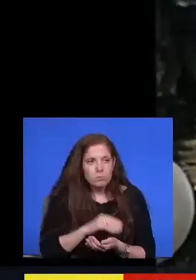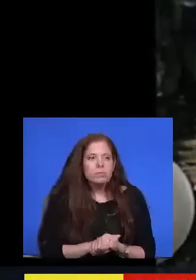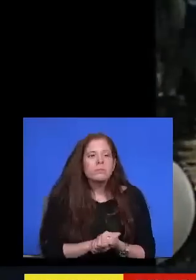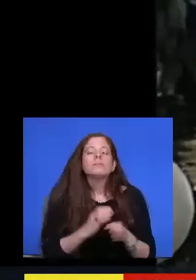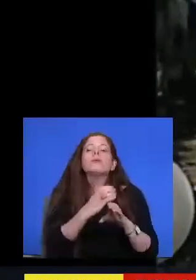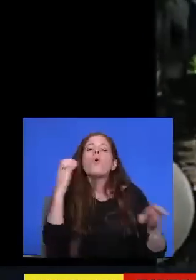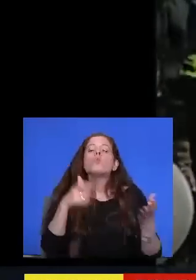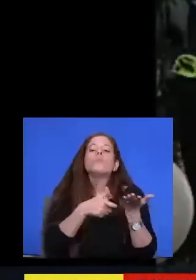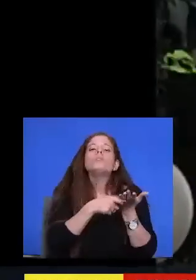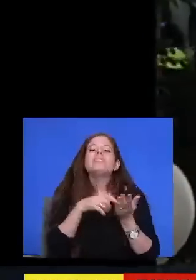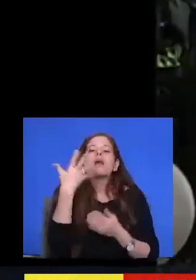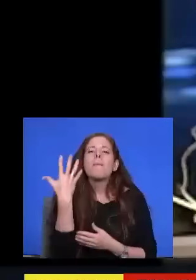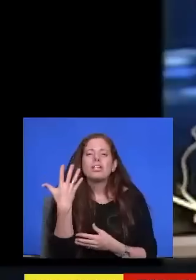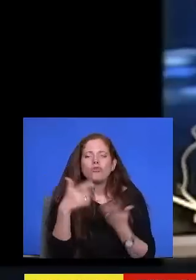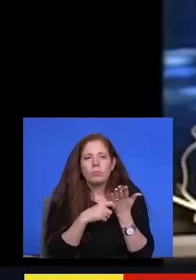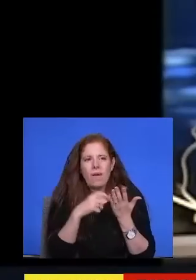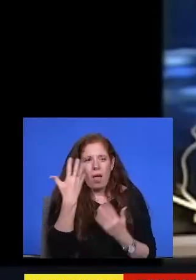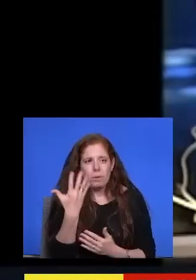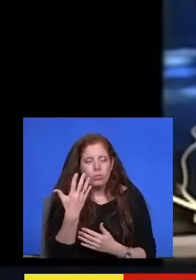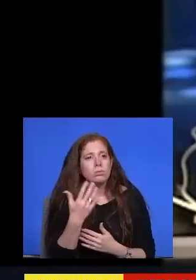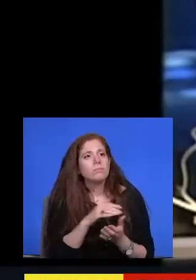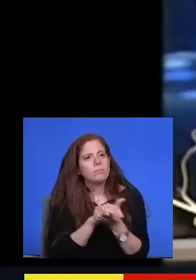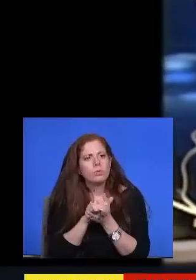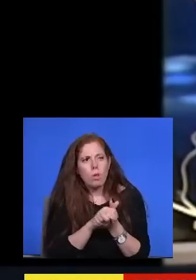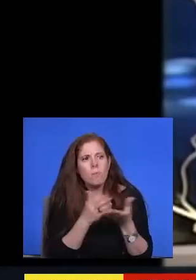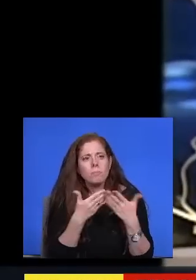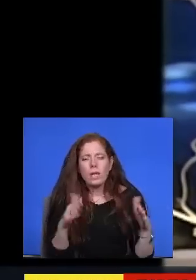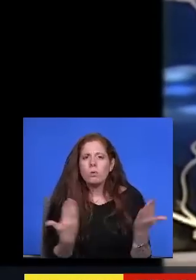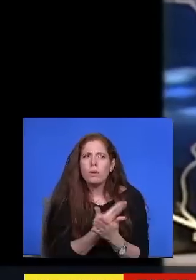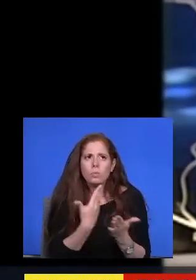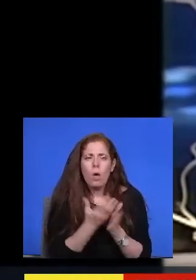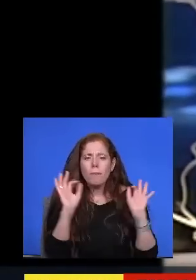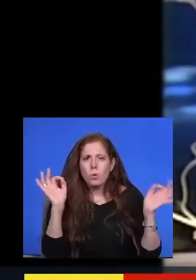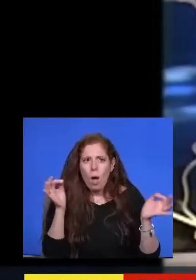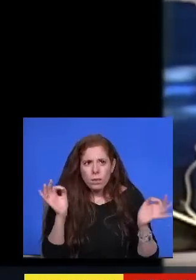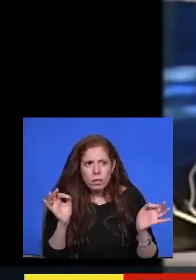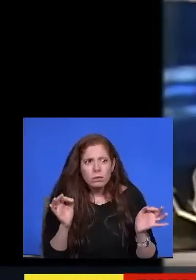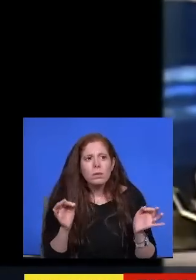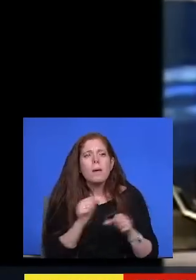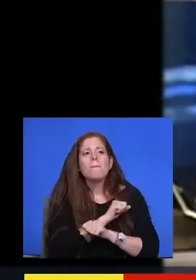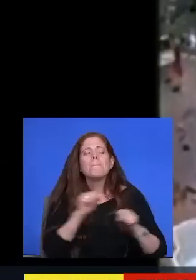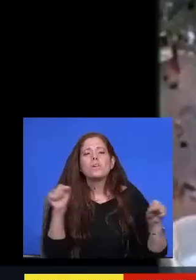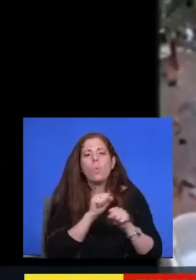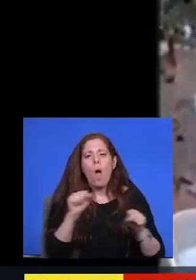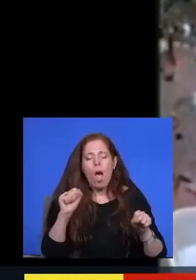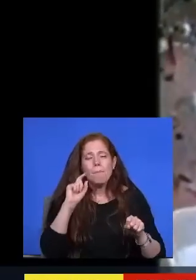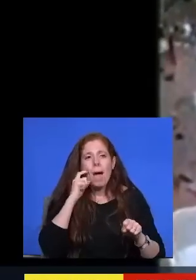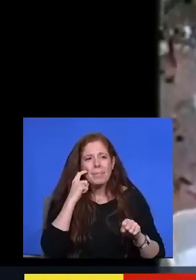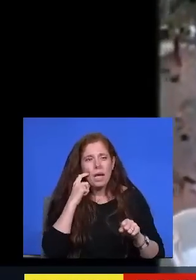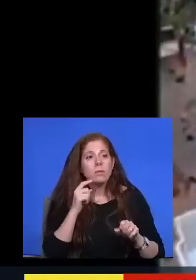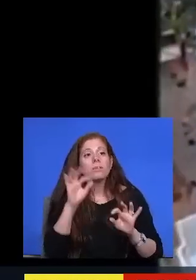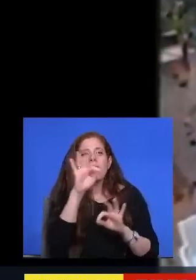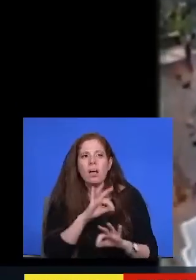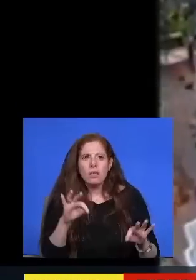באוטובוס בקו מספר 5. שלום רב לכם, פתחנו מהדורה מיוחדת, פיגוע חבלני ברמת גן. עדיין מפנים